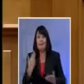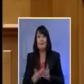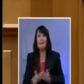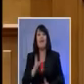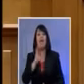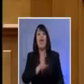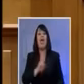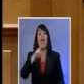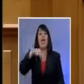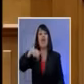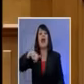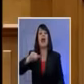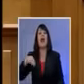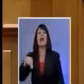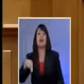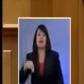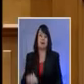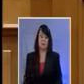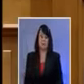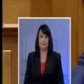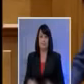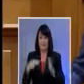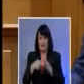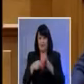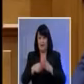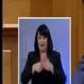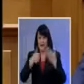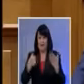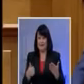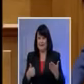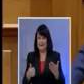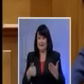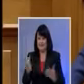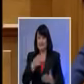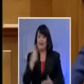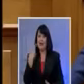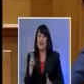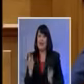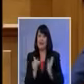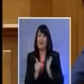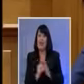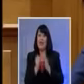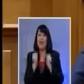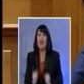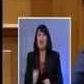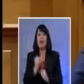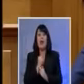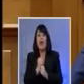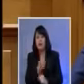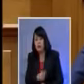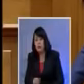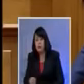Εργάνη. Το 2016 είχαμε 200.000 περισσότερες θέσεις εργασίας.